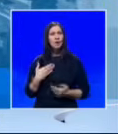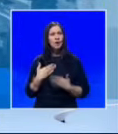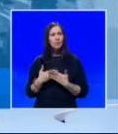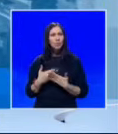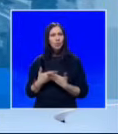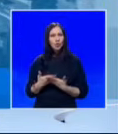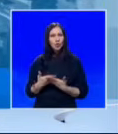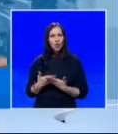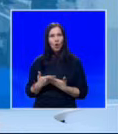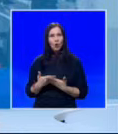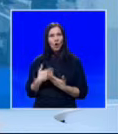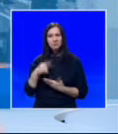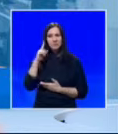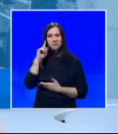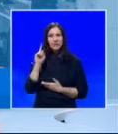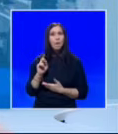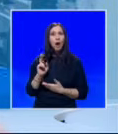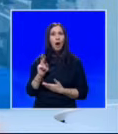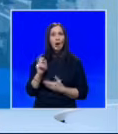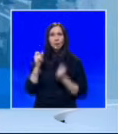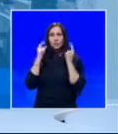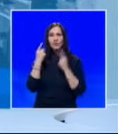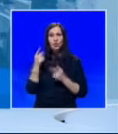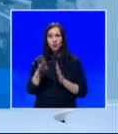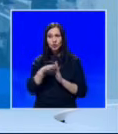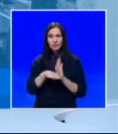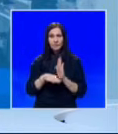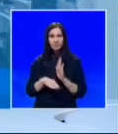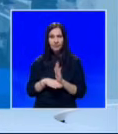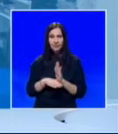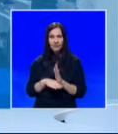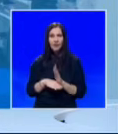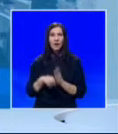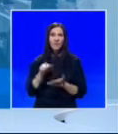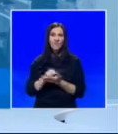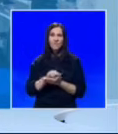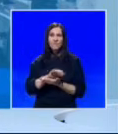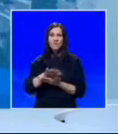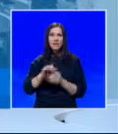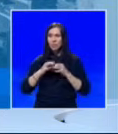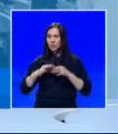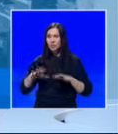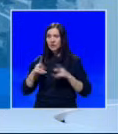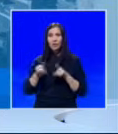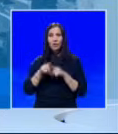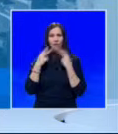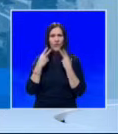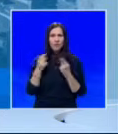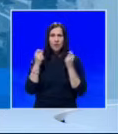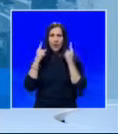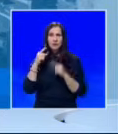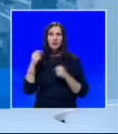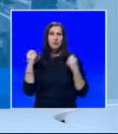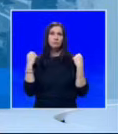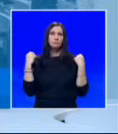По-скоро аз не знам как се появи този списък в медийното пространство, но като видяхме реакцията на